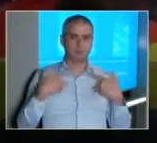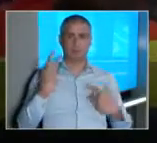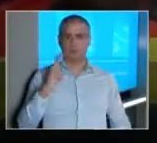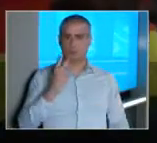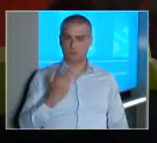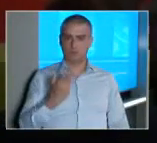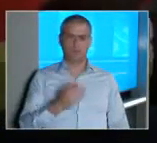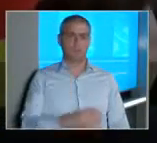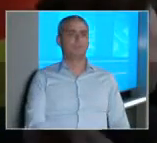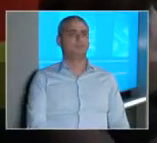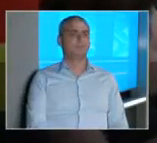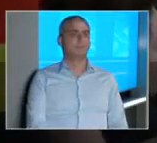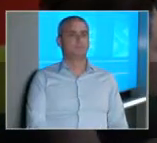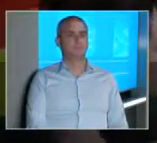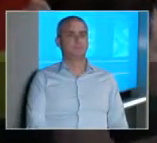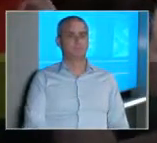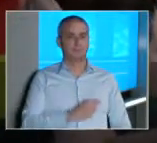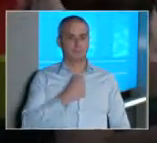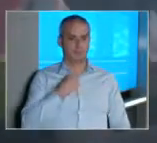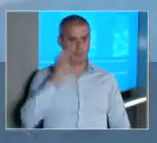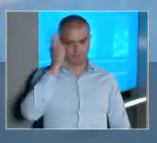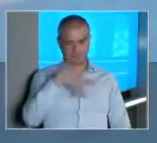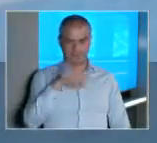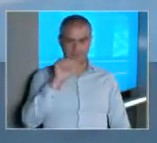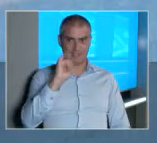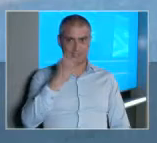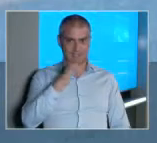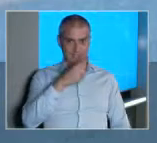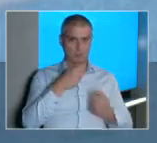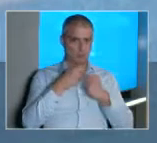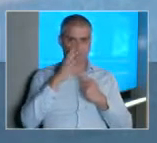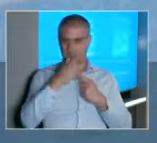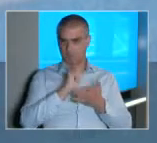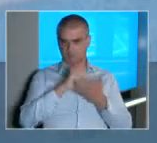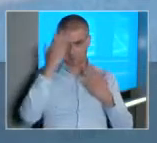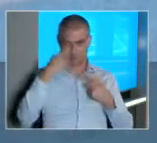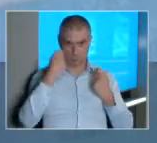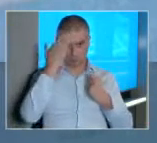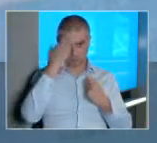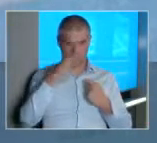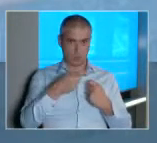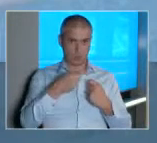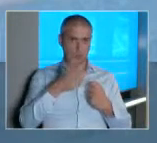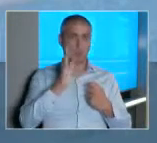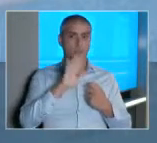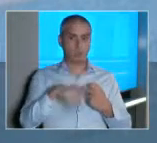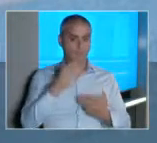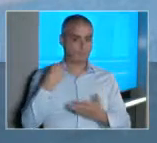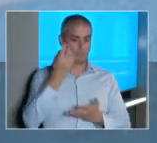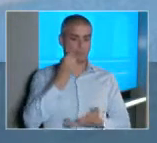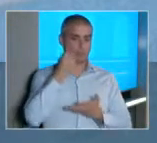יותר. כן, עכשיו, אופר, אני מבין שאיגי זו תנועה שמוכרת גם על ידי משרד החינוך, נכון? זאת אומרת, גם